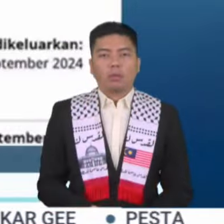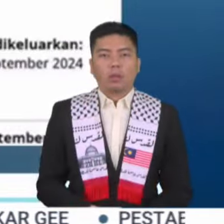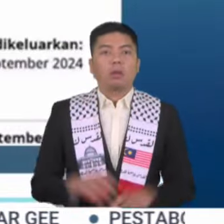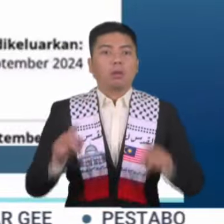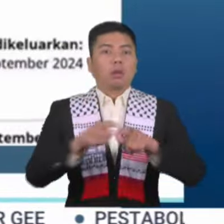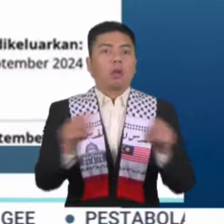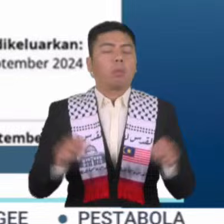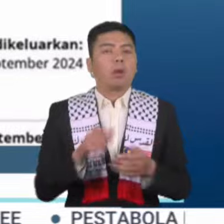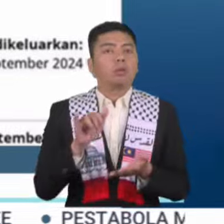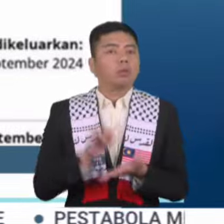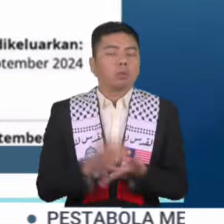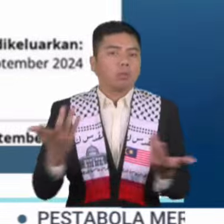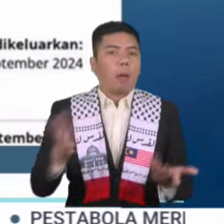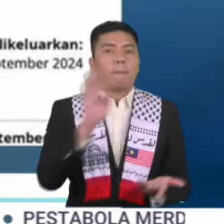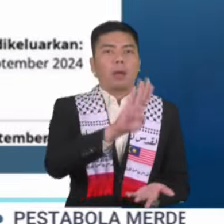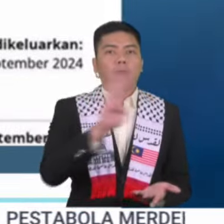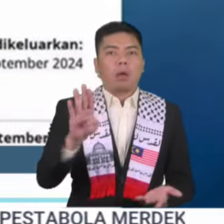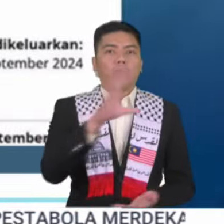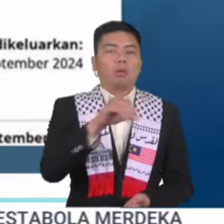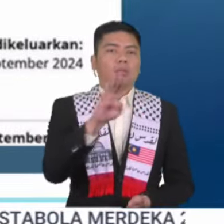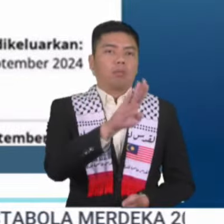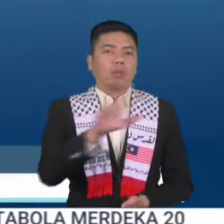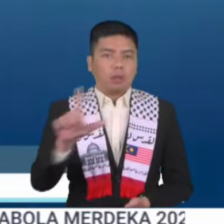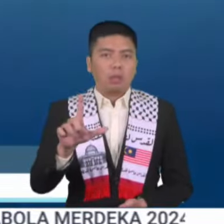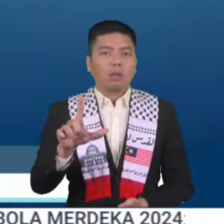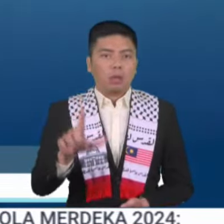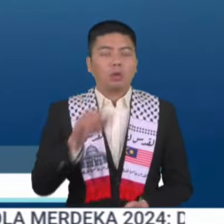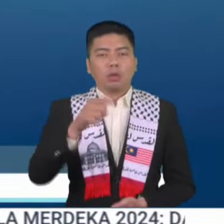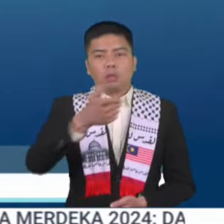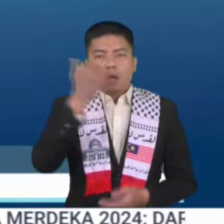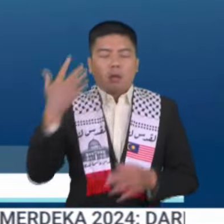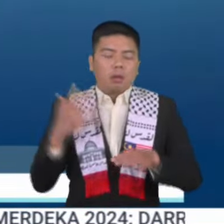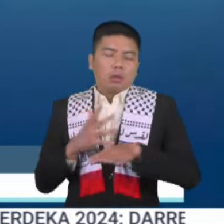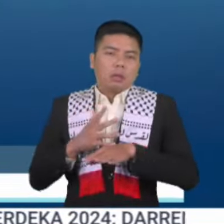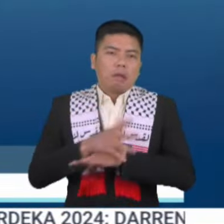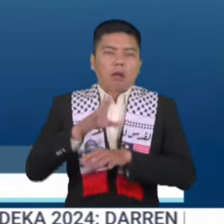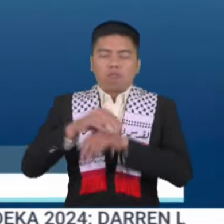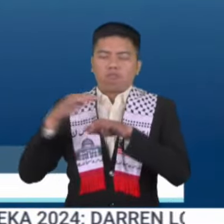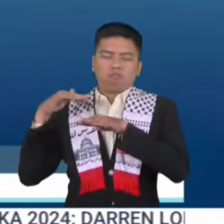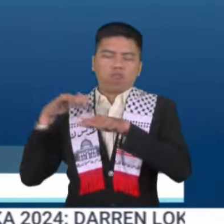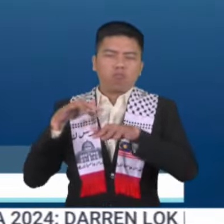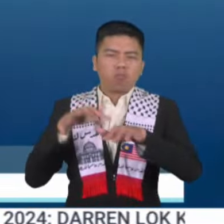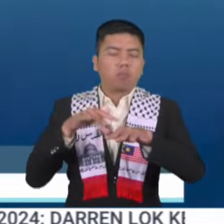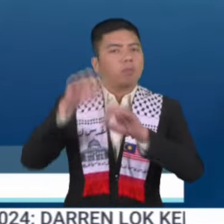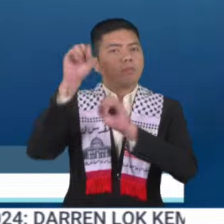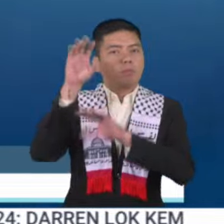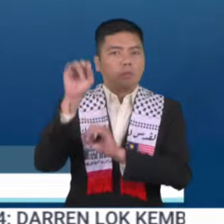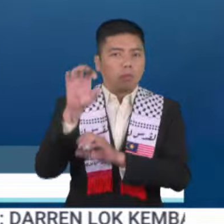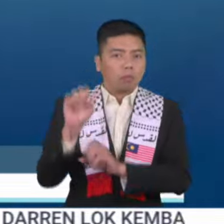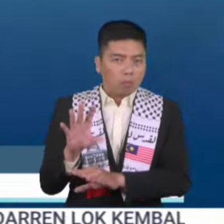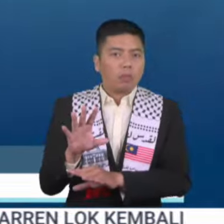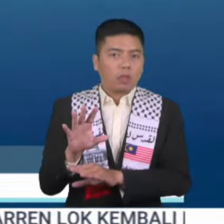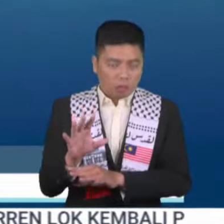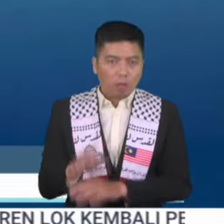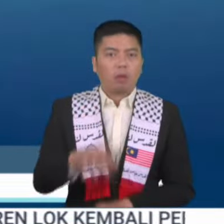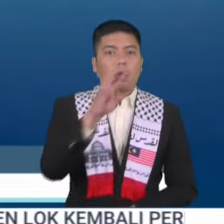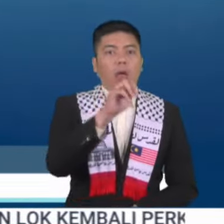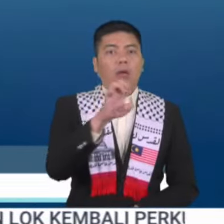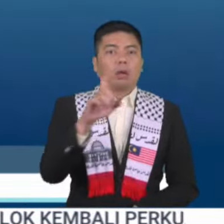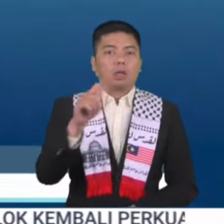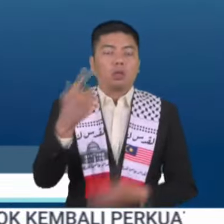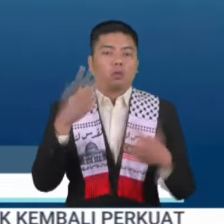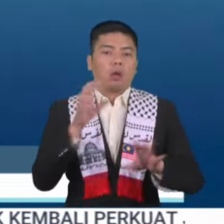Kawasan terlibat adalah Bayan Baru dan Bayan Lepas. Situasi itu mengakibatkan kelewatan dan kesesakan trafik. Terdahulu, Jabatan